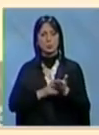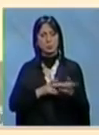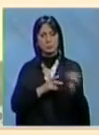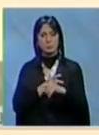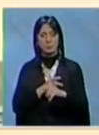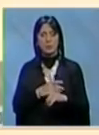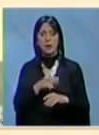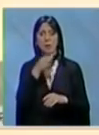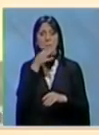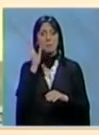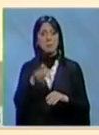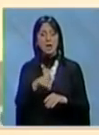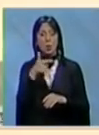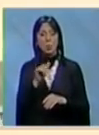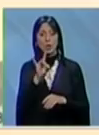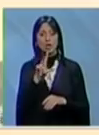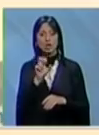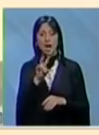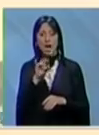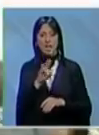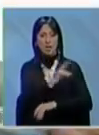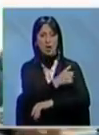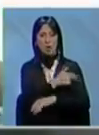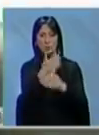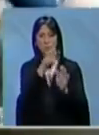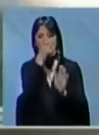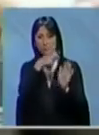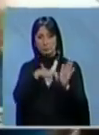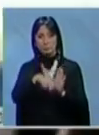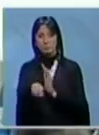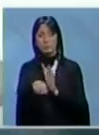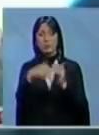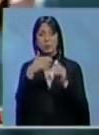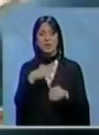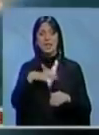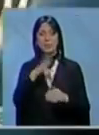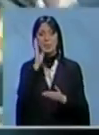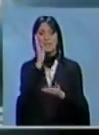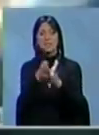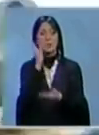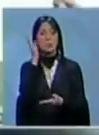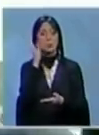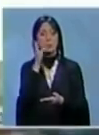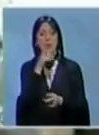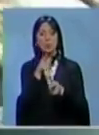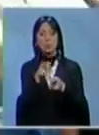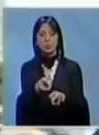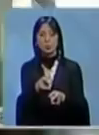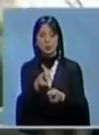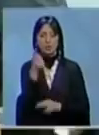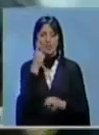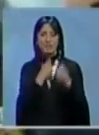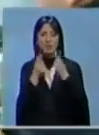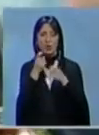უკვე მათ დატოვეს გურჯაანის ჯეო ჰოსპიტალი და გადაადგილდებოდნენ თბილისის მიმართულებით, რა დროსაც